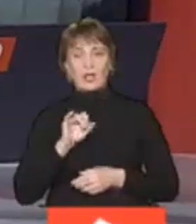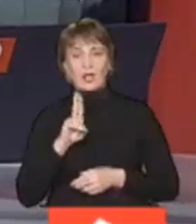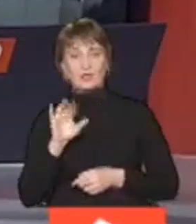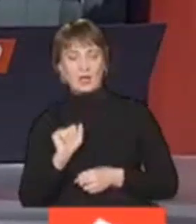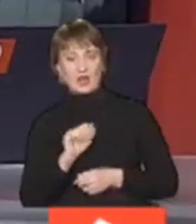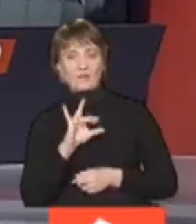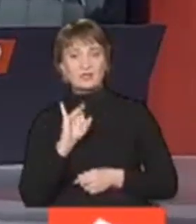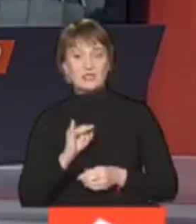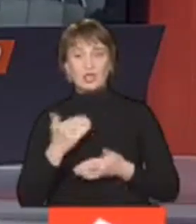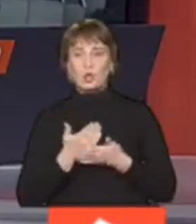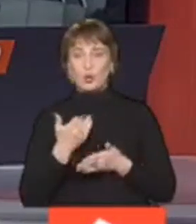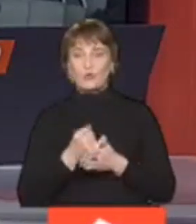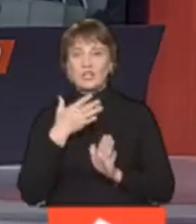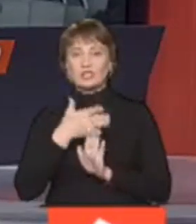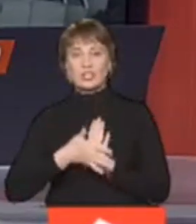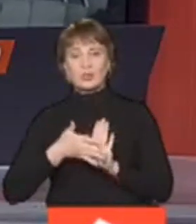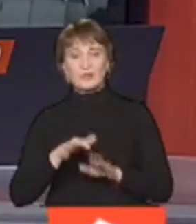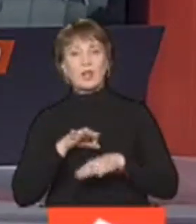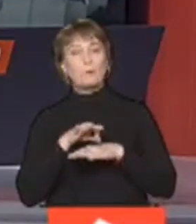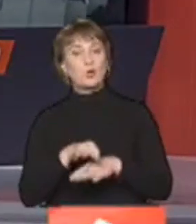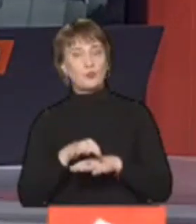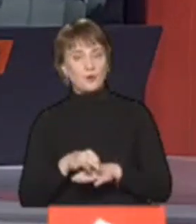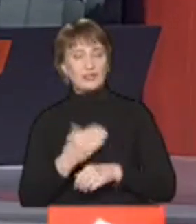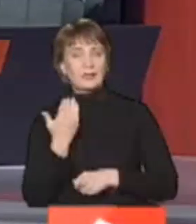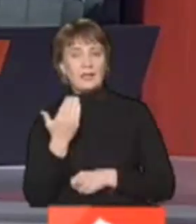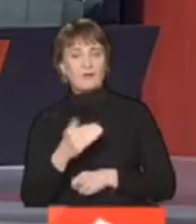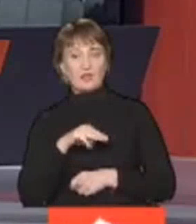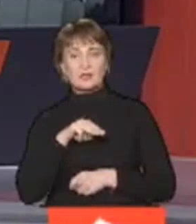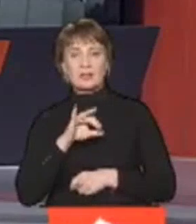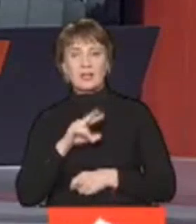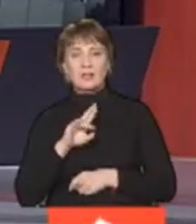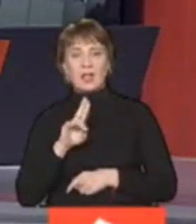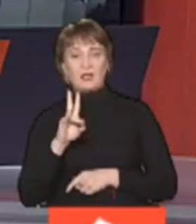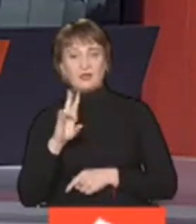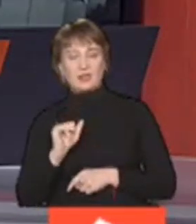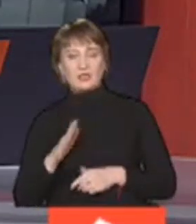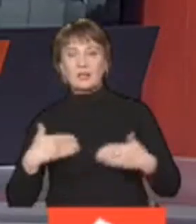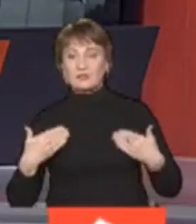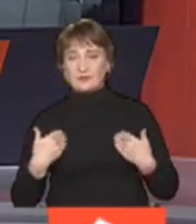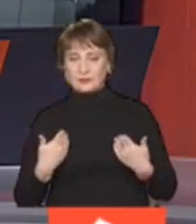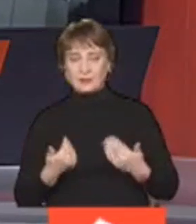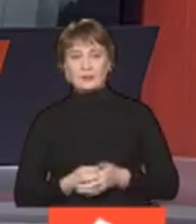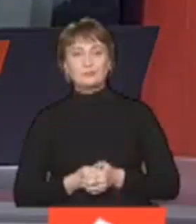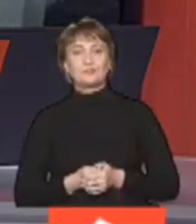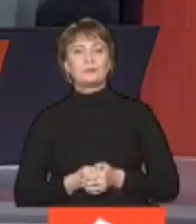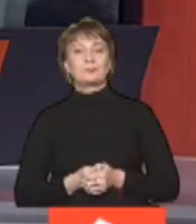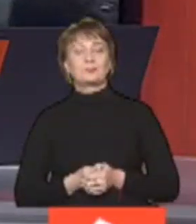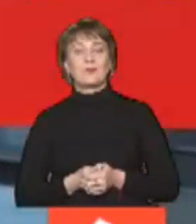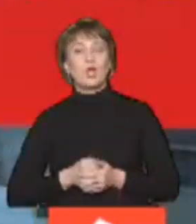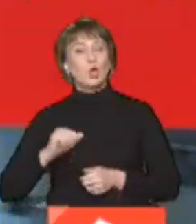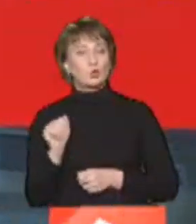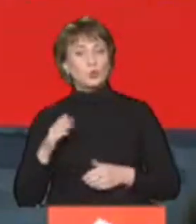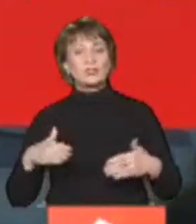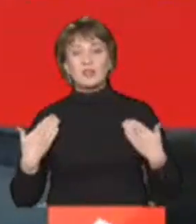Лятуринська. Новини жестовою мовою проведе для вас Тетяна Садовнича. І так само ми раді вітати у студії. Друзі,